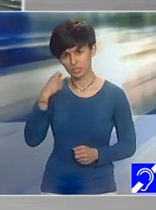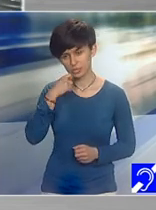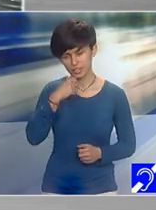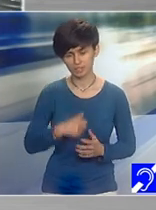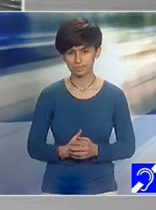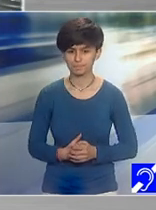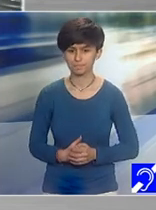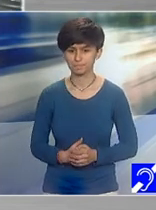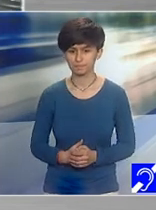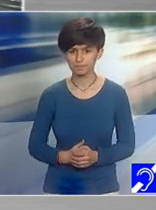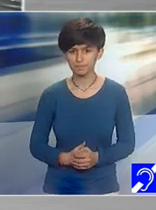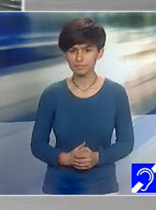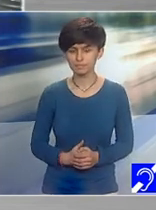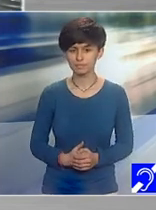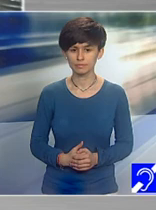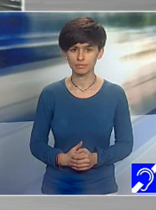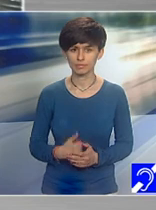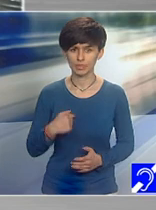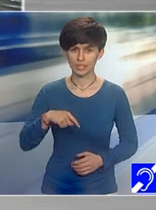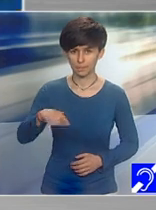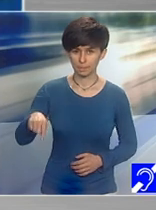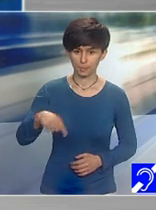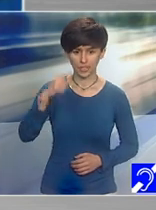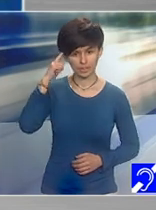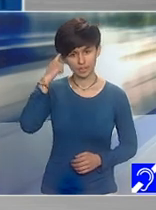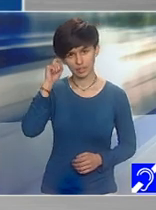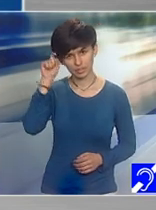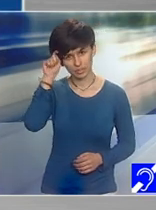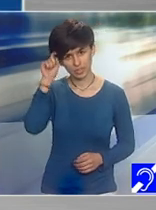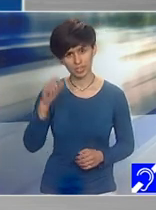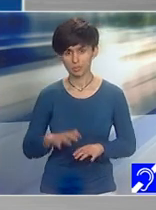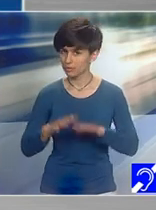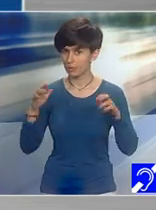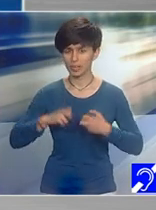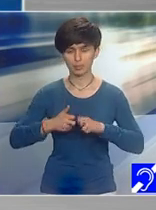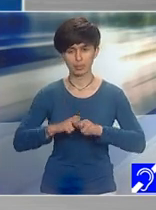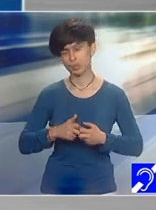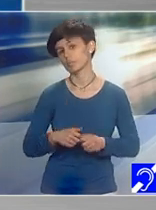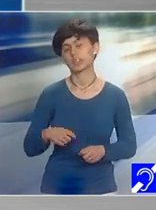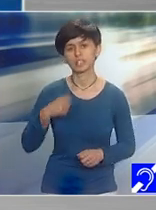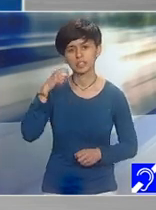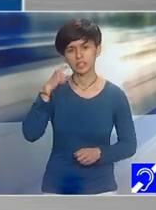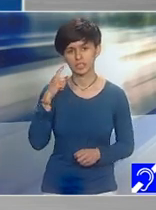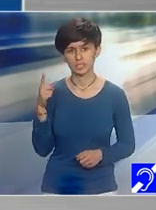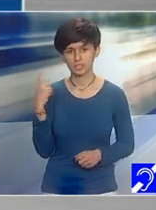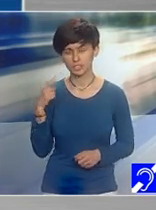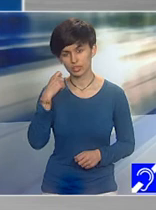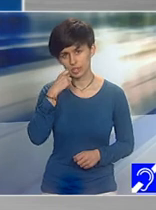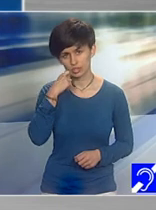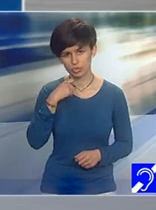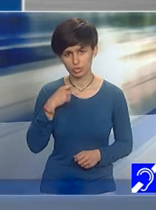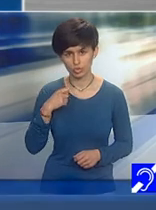Mircea Giurgiu, aveți cuvântul. Da, în opinia noastră, una dintre cele mai mari probleme cu care se confruntă municipiul Cluj-Napoca și județul